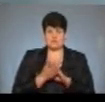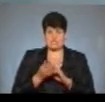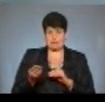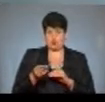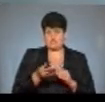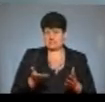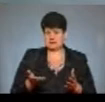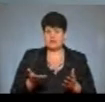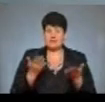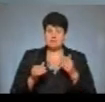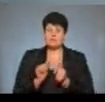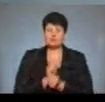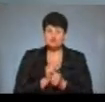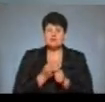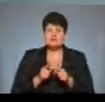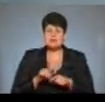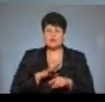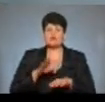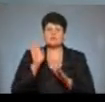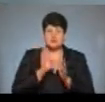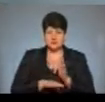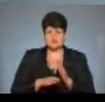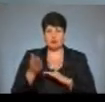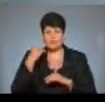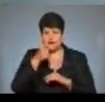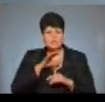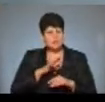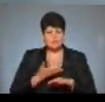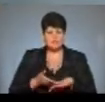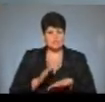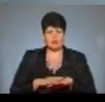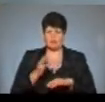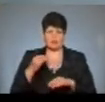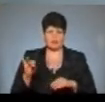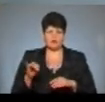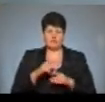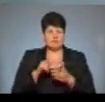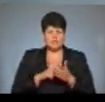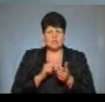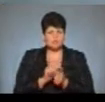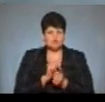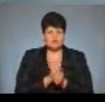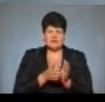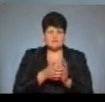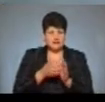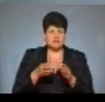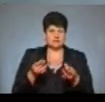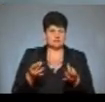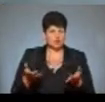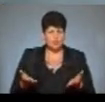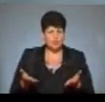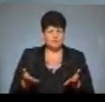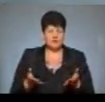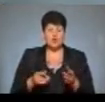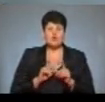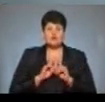посіви. Якби посуха, це було б складніше. Попередній рік досить був складний в питанні посухи, нестачі вологи. Особливо в